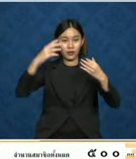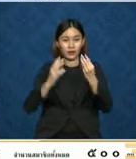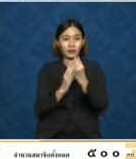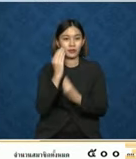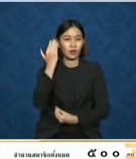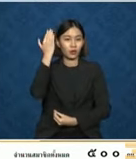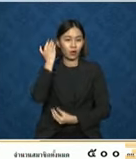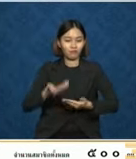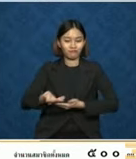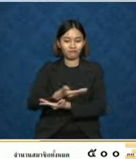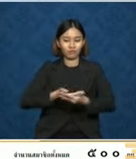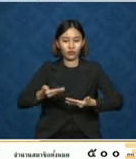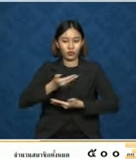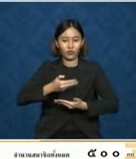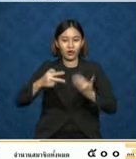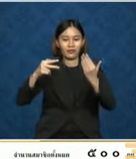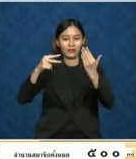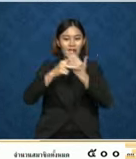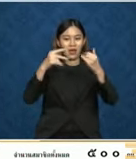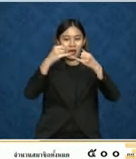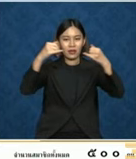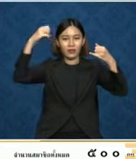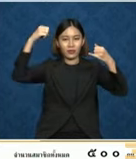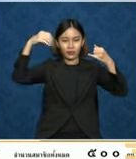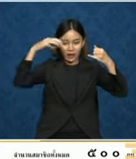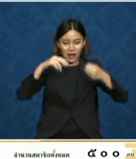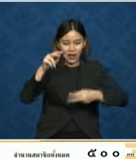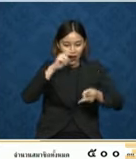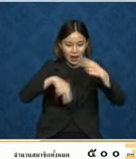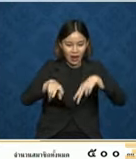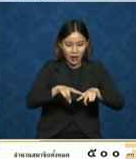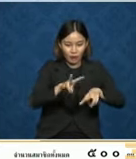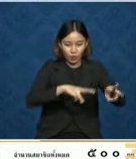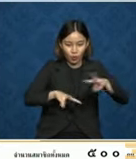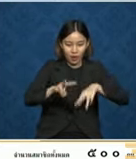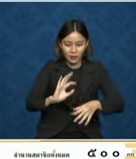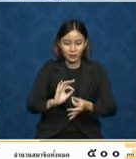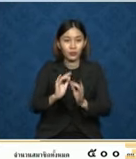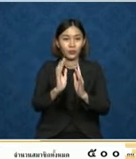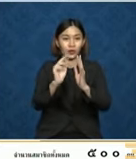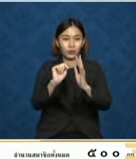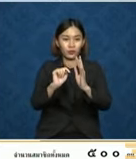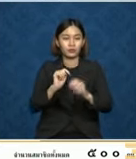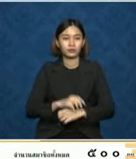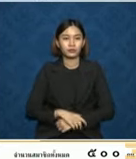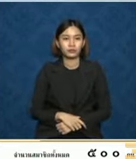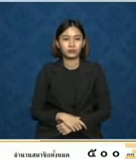คุยกันว่าลักตัดสายไฟเนี่ยนะครับเขาก็มาหาที่ตามนี้มาเผากันนะครับ